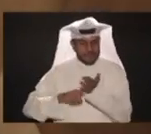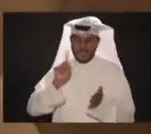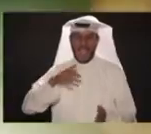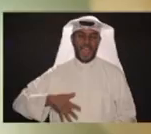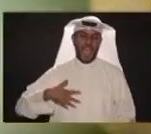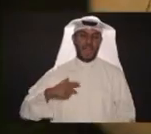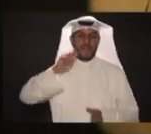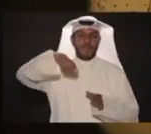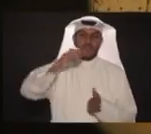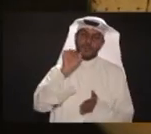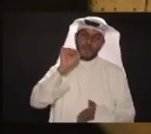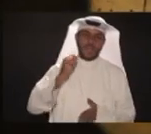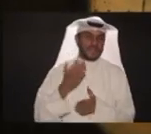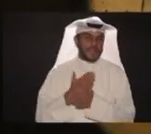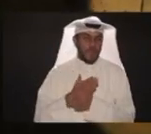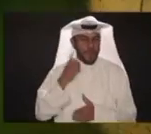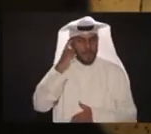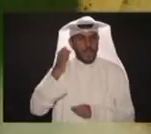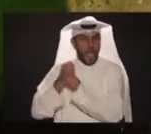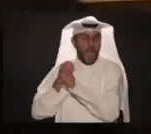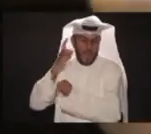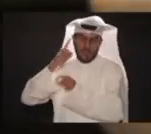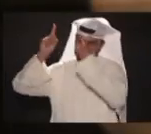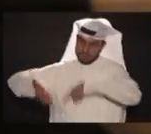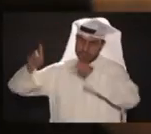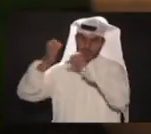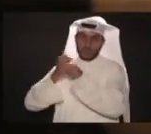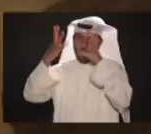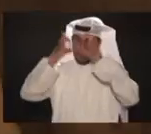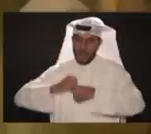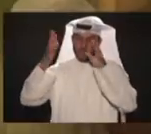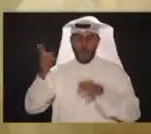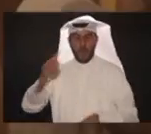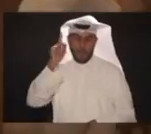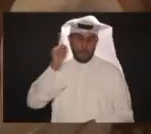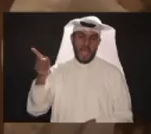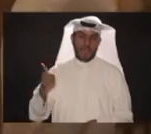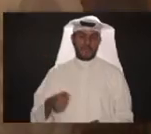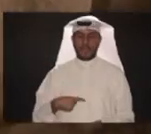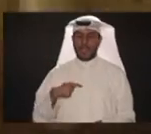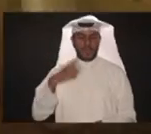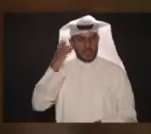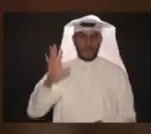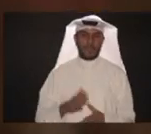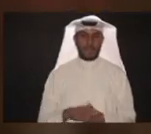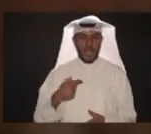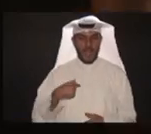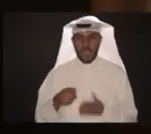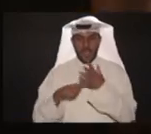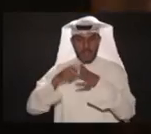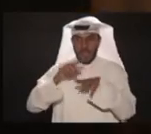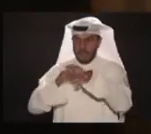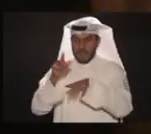مو كذي. انا ادري ان هالعامل يشتغل ليل نهار ومو قصده انه يجيب لي الطلب غلط. في ناس مثل ما شفتوا بالاعلان على اي شيء